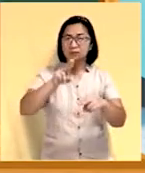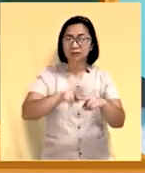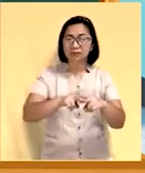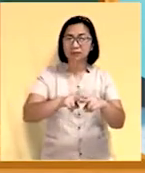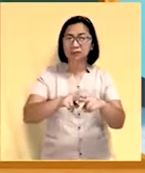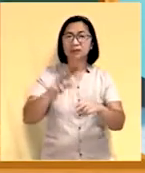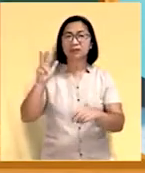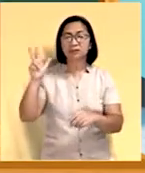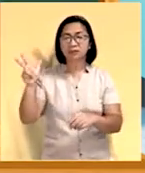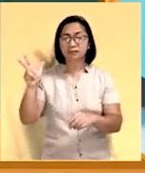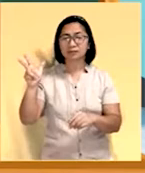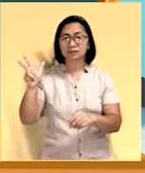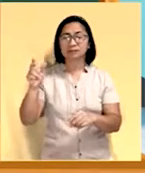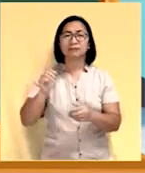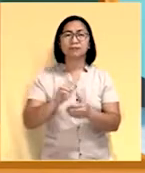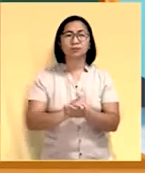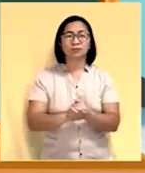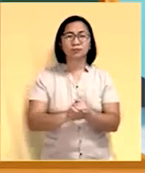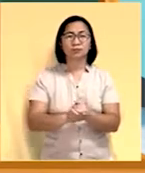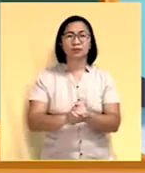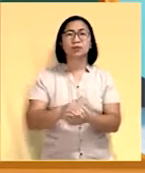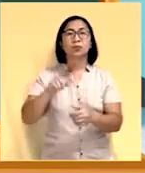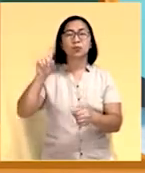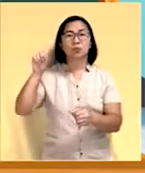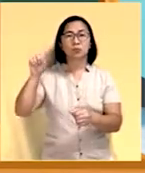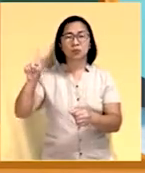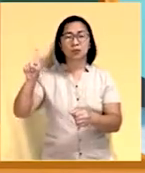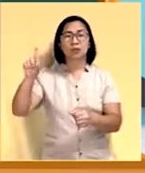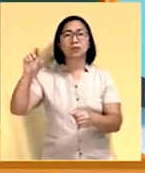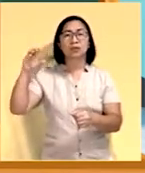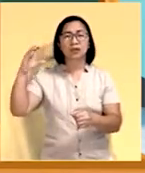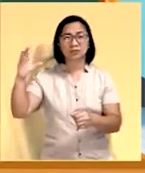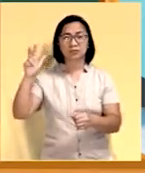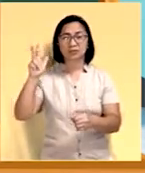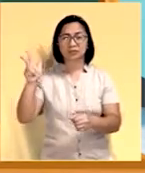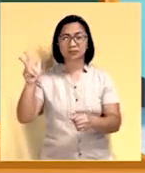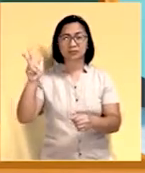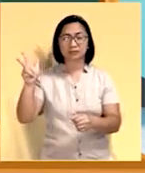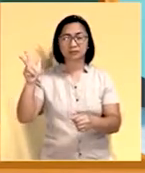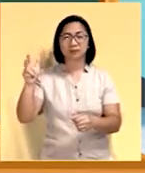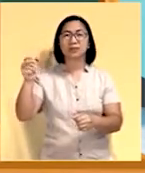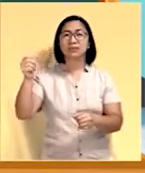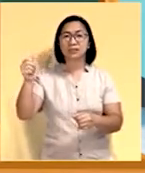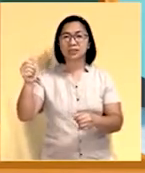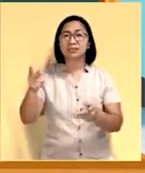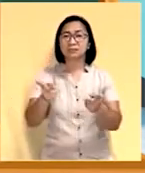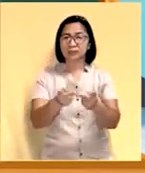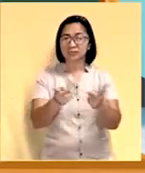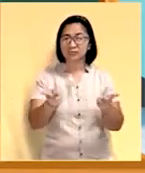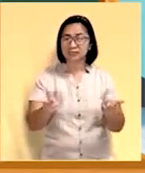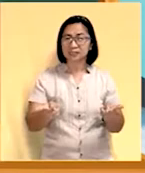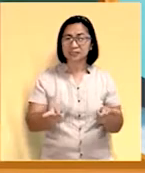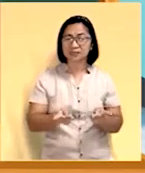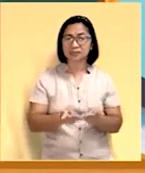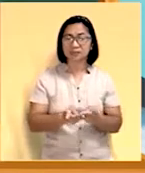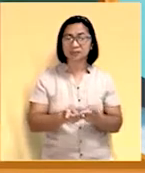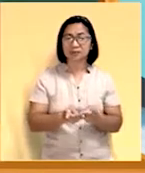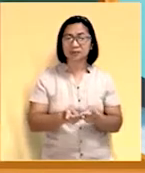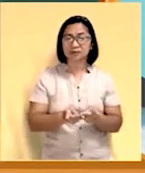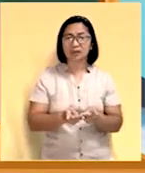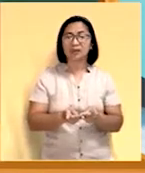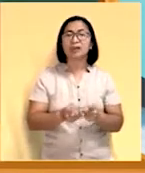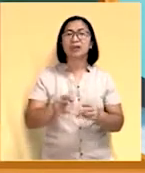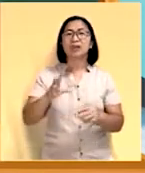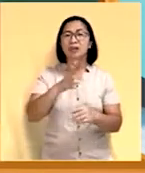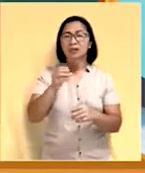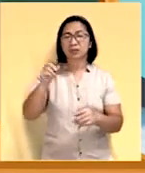sa 30. Kaya magiging 130 ang nasa tens place at 100